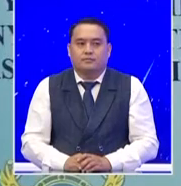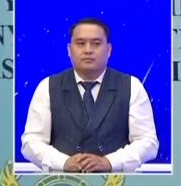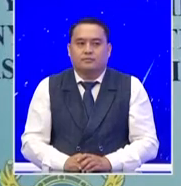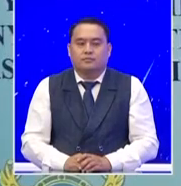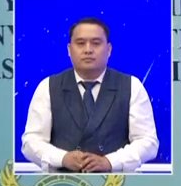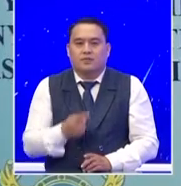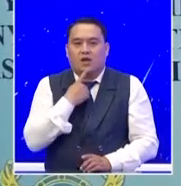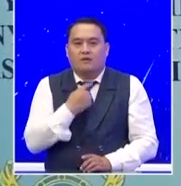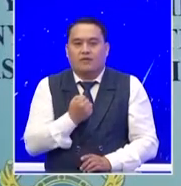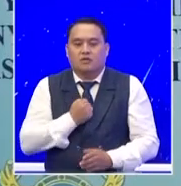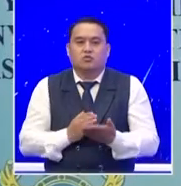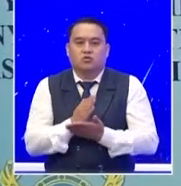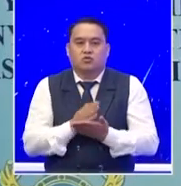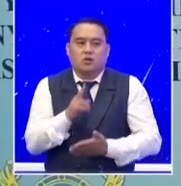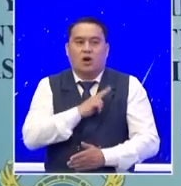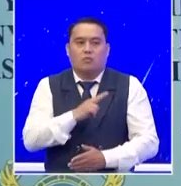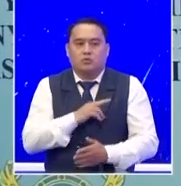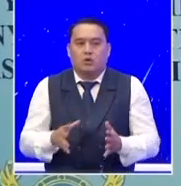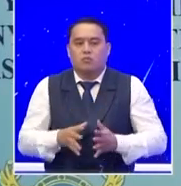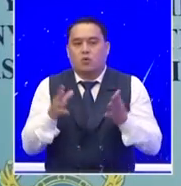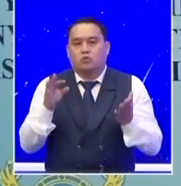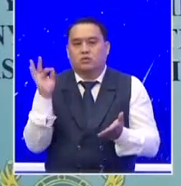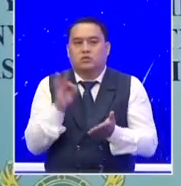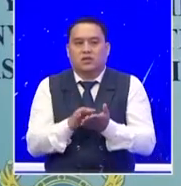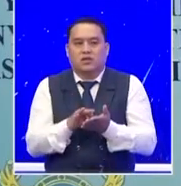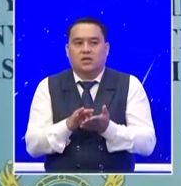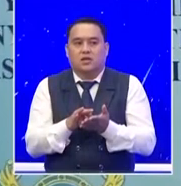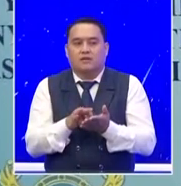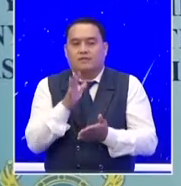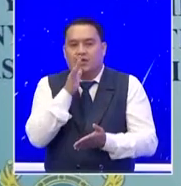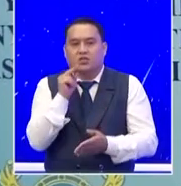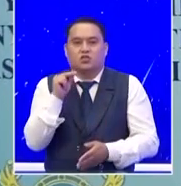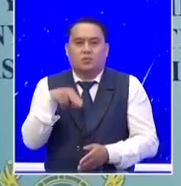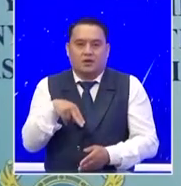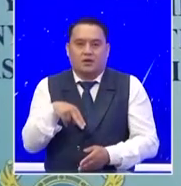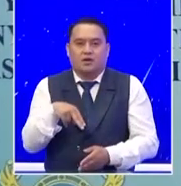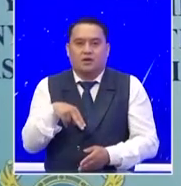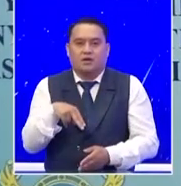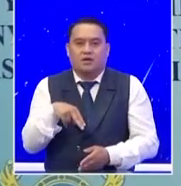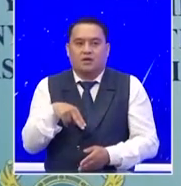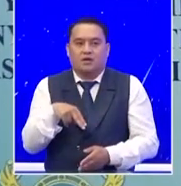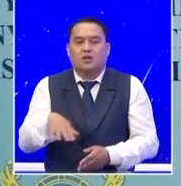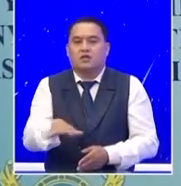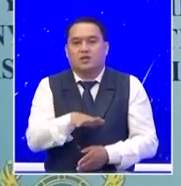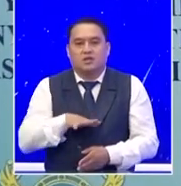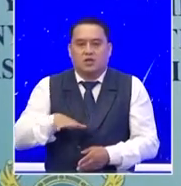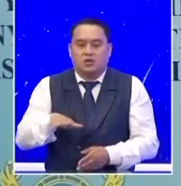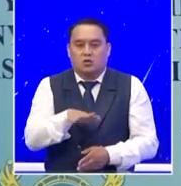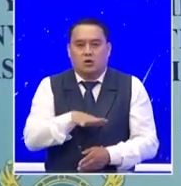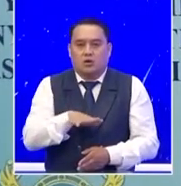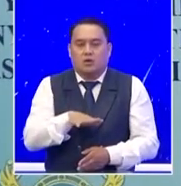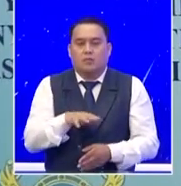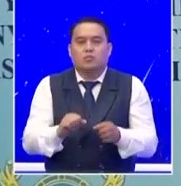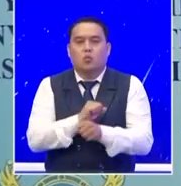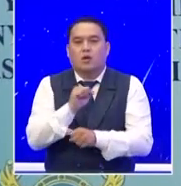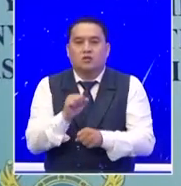Военнослужащие проделали огромную работу при выполнении общих целей и задач. В период действия режима чрезвычайного положения на территории страны на